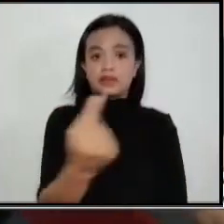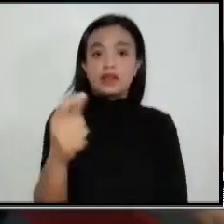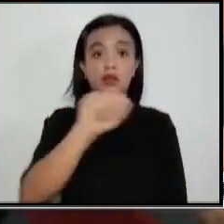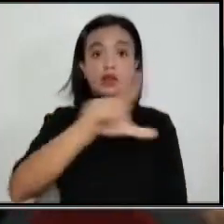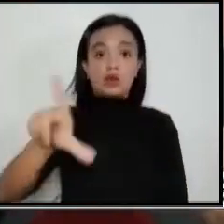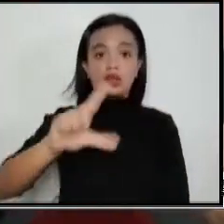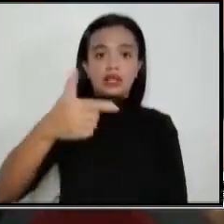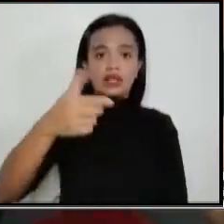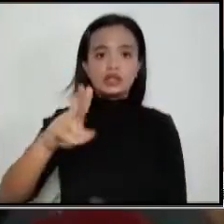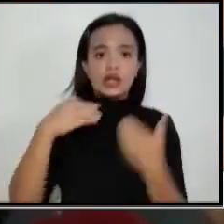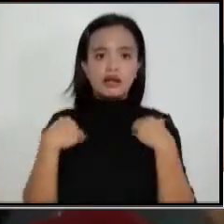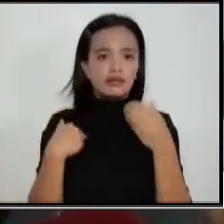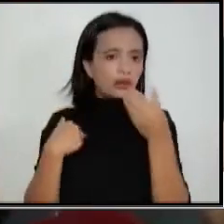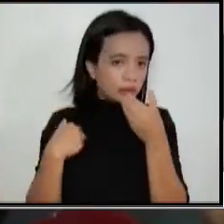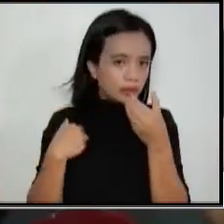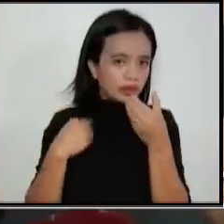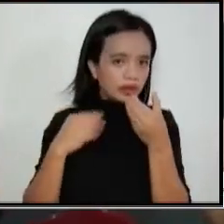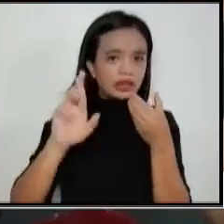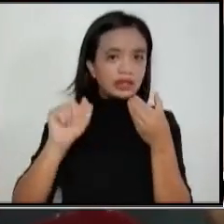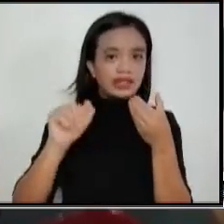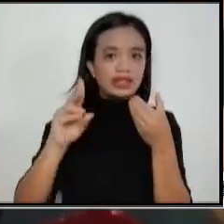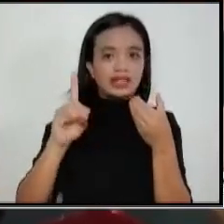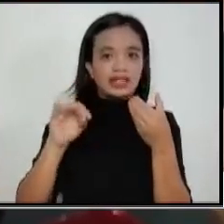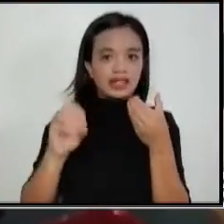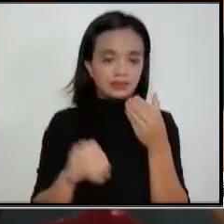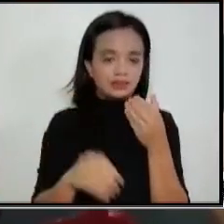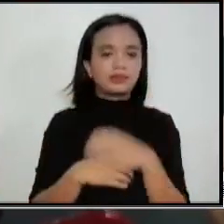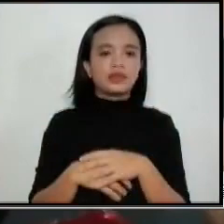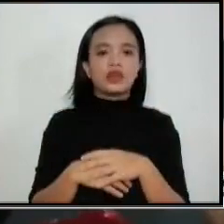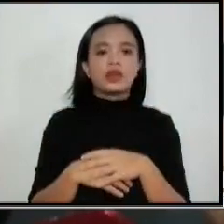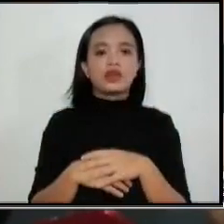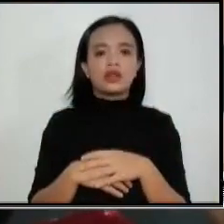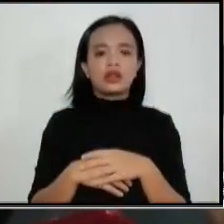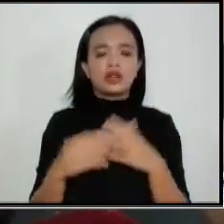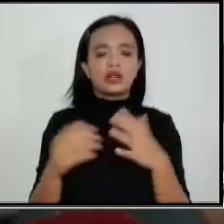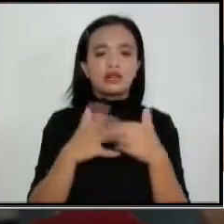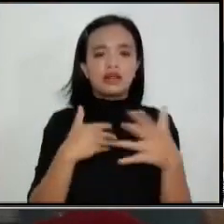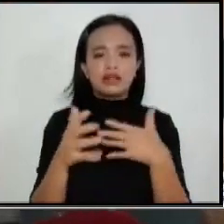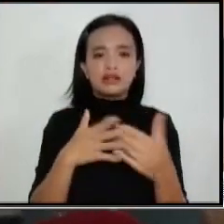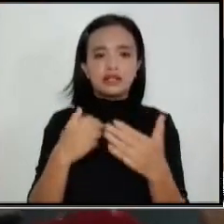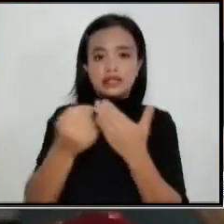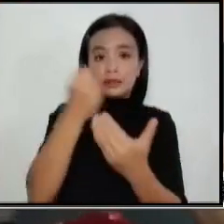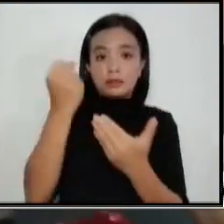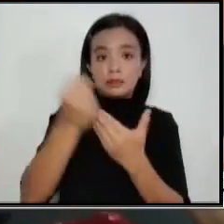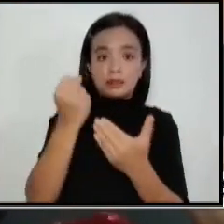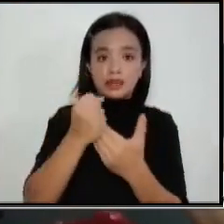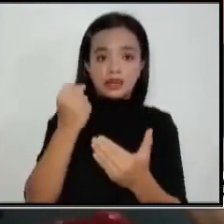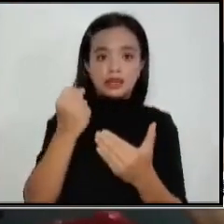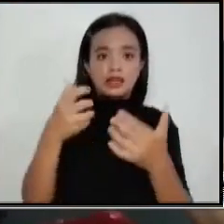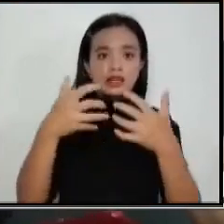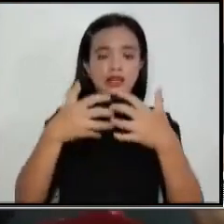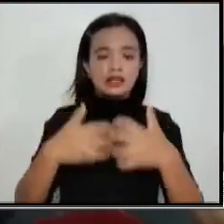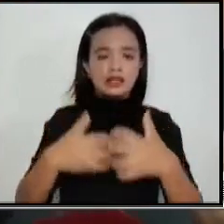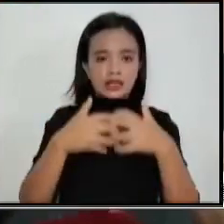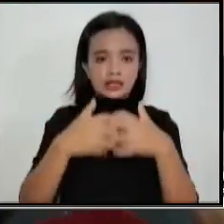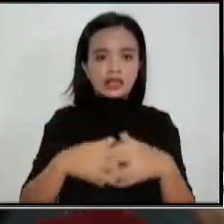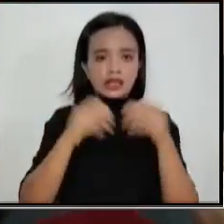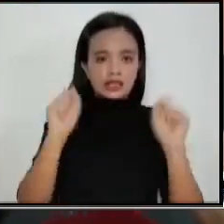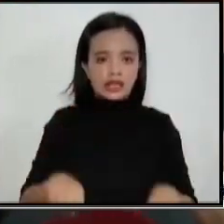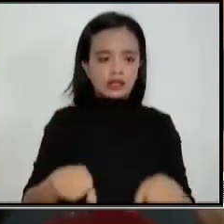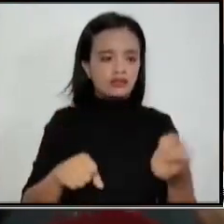radio. So kahit po simple generator, mapapatakbo po yung radio na yan